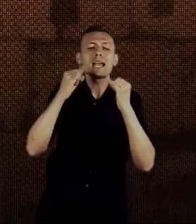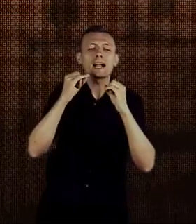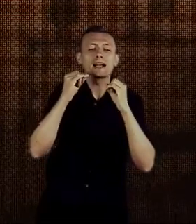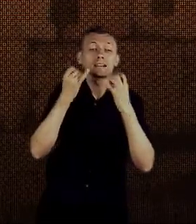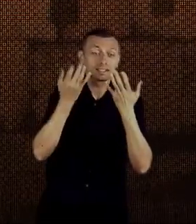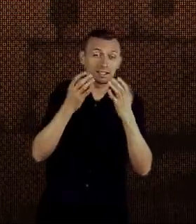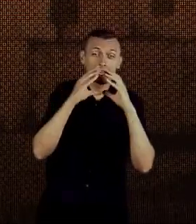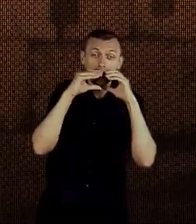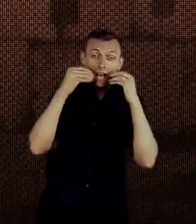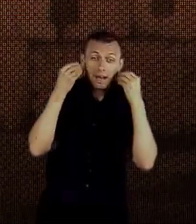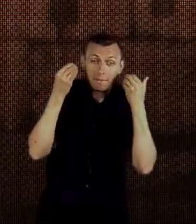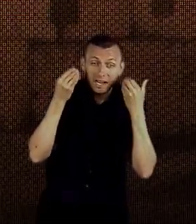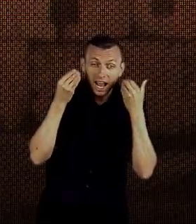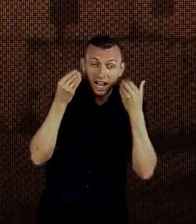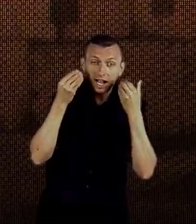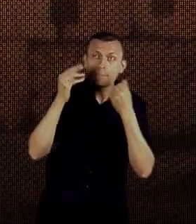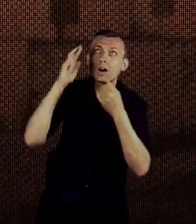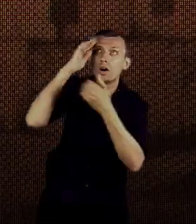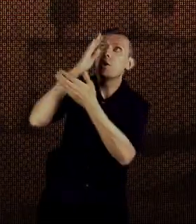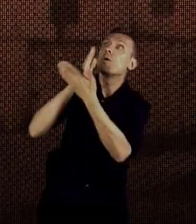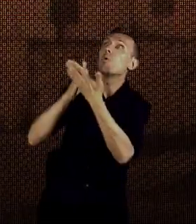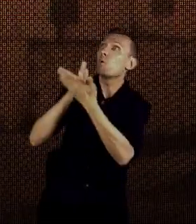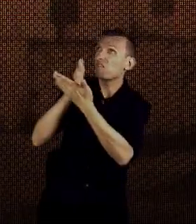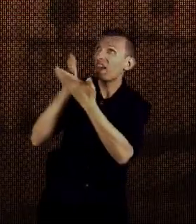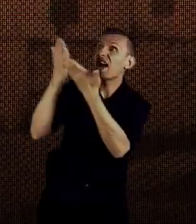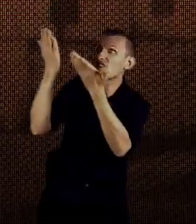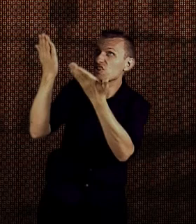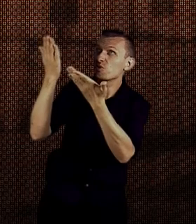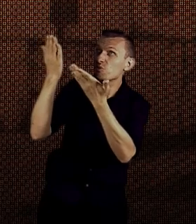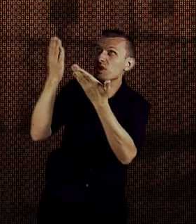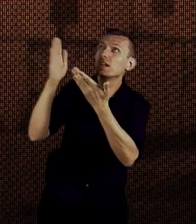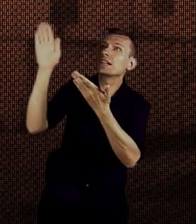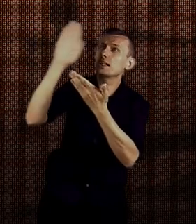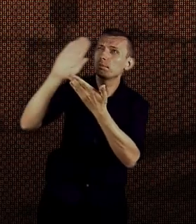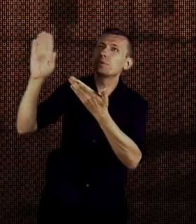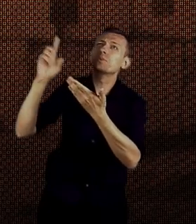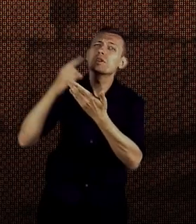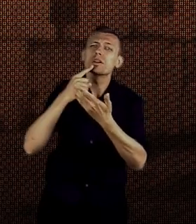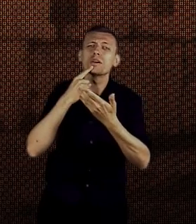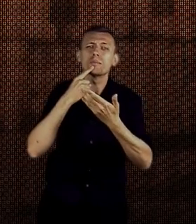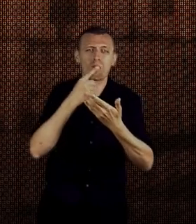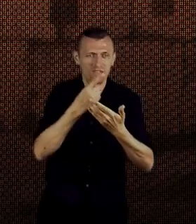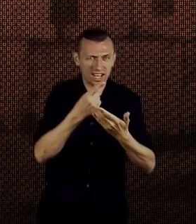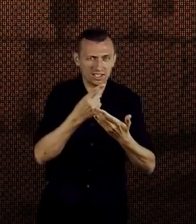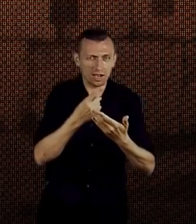uznano mu to za sprawiedliwość i został nazwany też przyjacielem Boga.